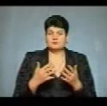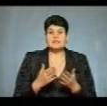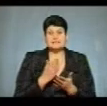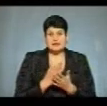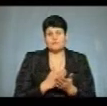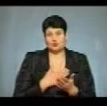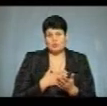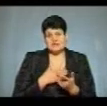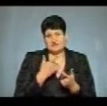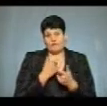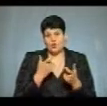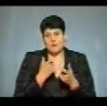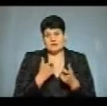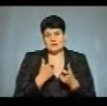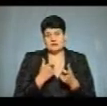у нас інформації,